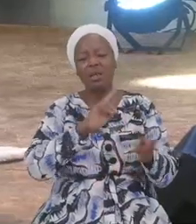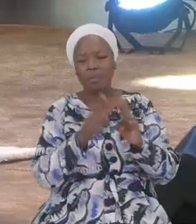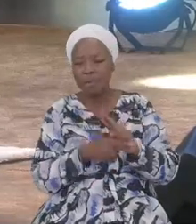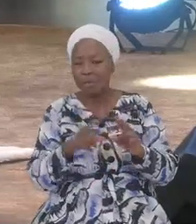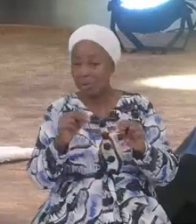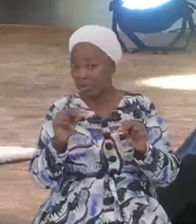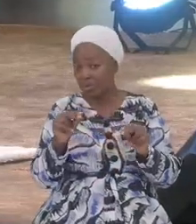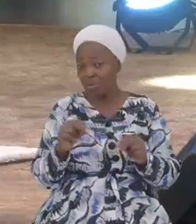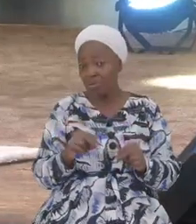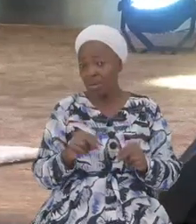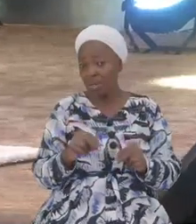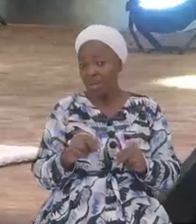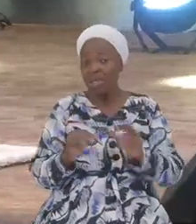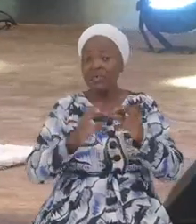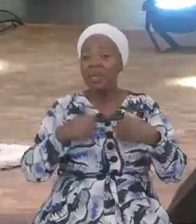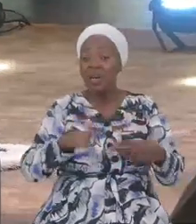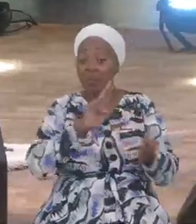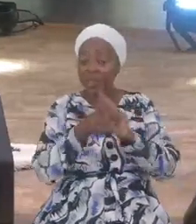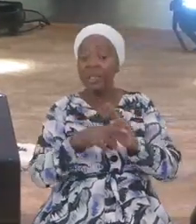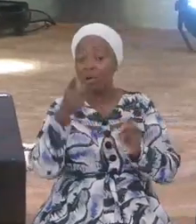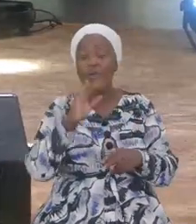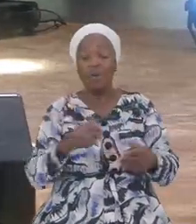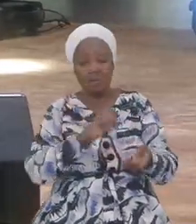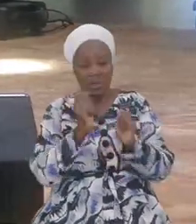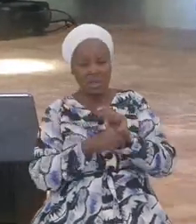Dieu aurait pu faire s'il s'était repenti. Qu'est-ce qu'il a fait?